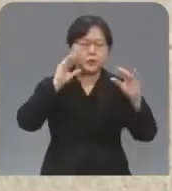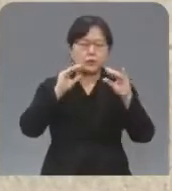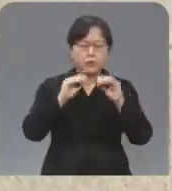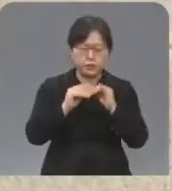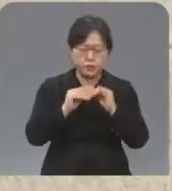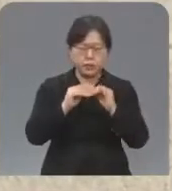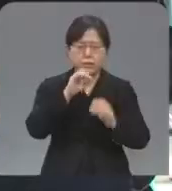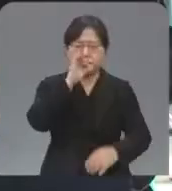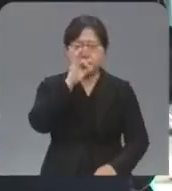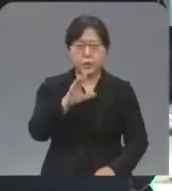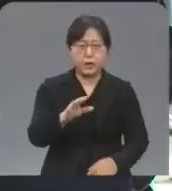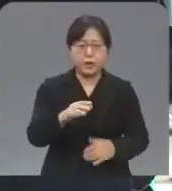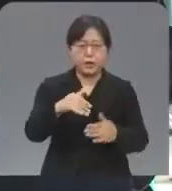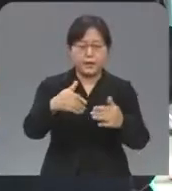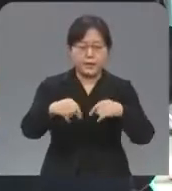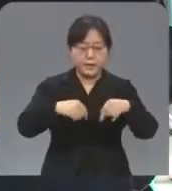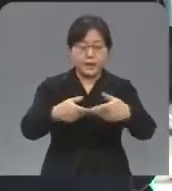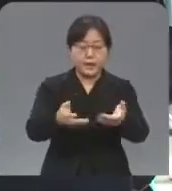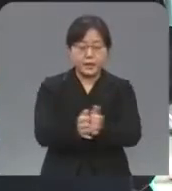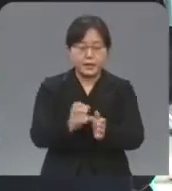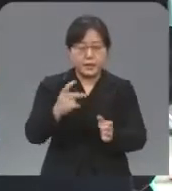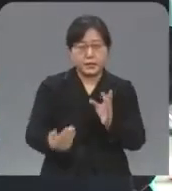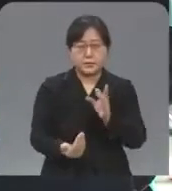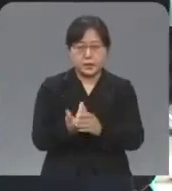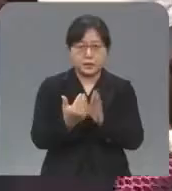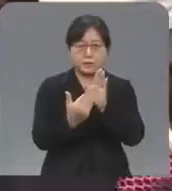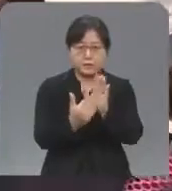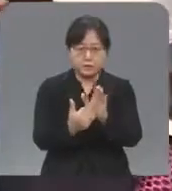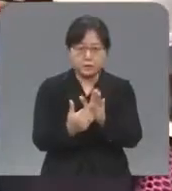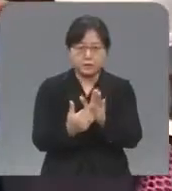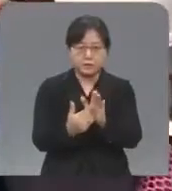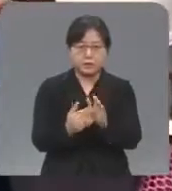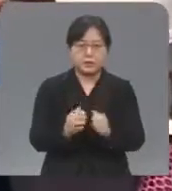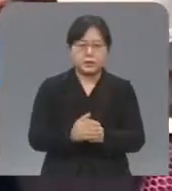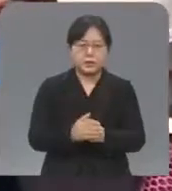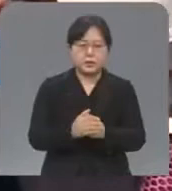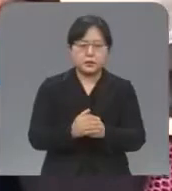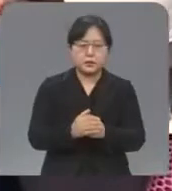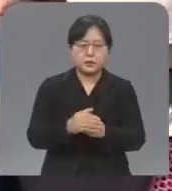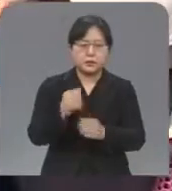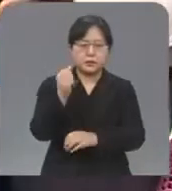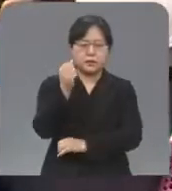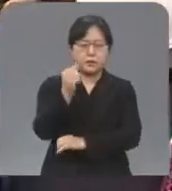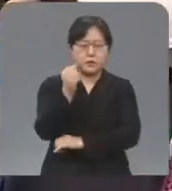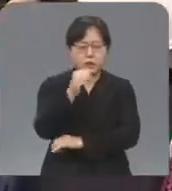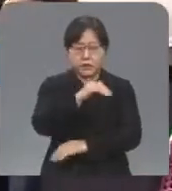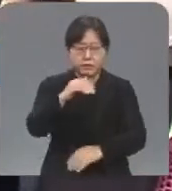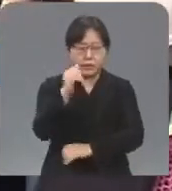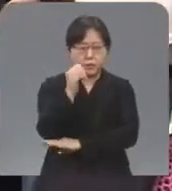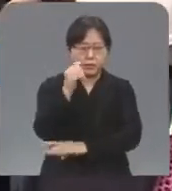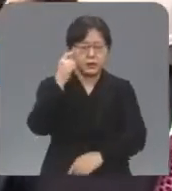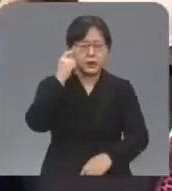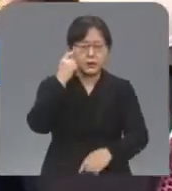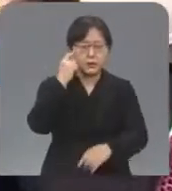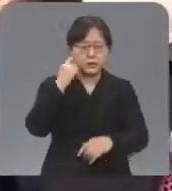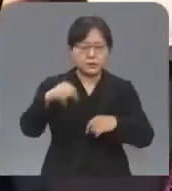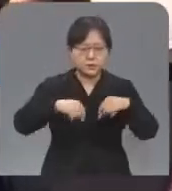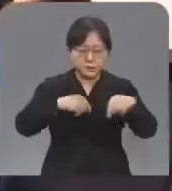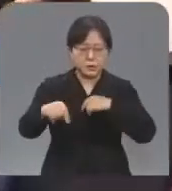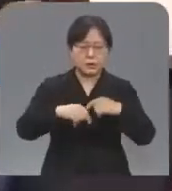점을 강조하고 당 차원의 재발 방지를 약속했습니다. 정설과 다른 의견들이 당의 기본